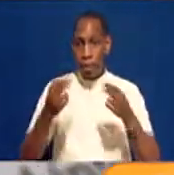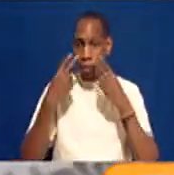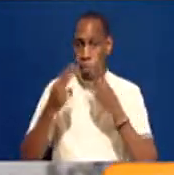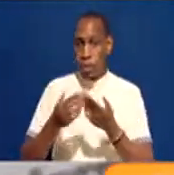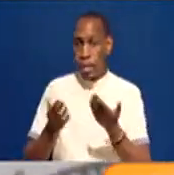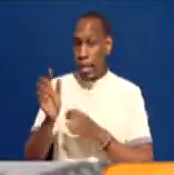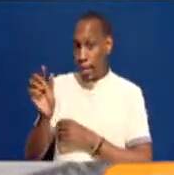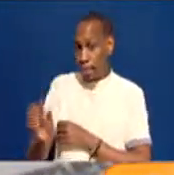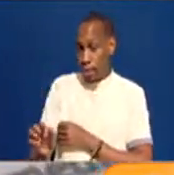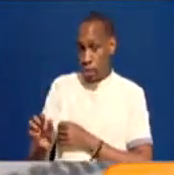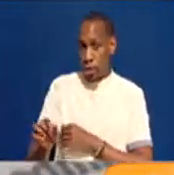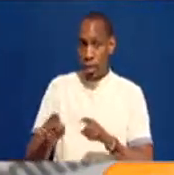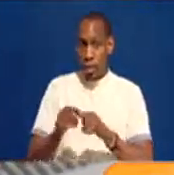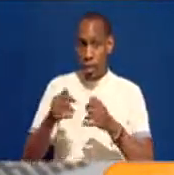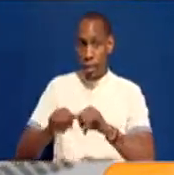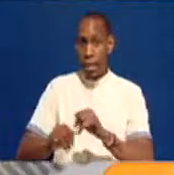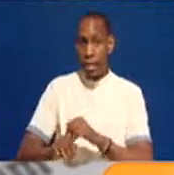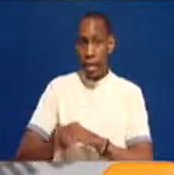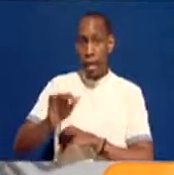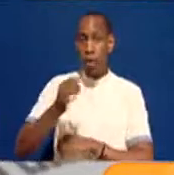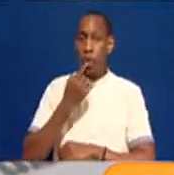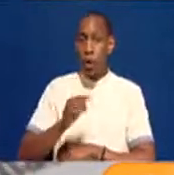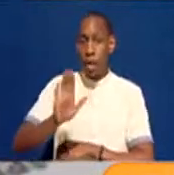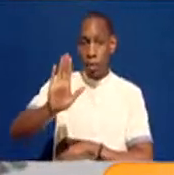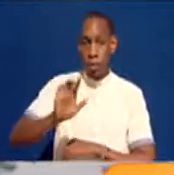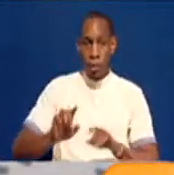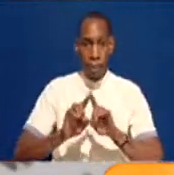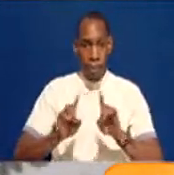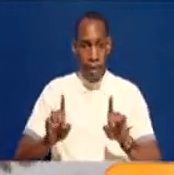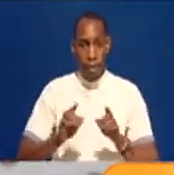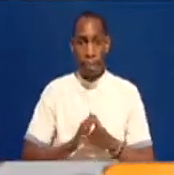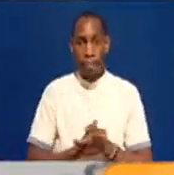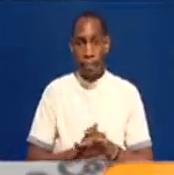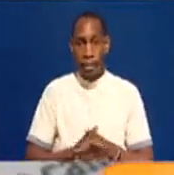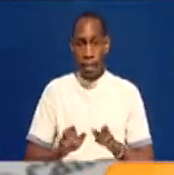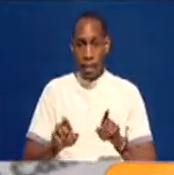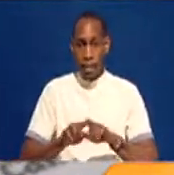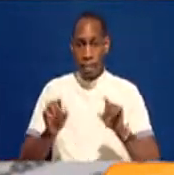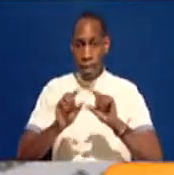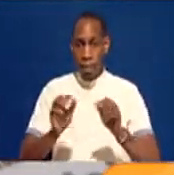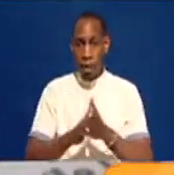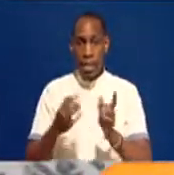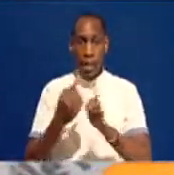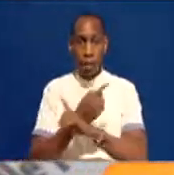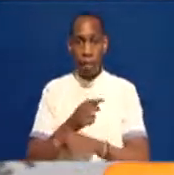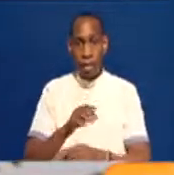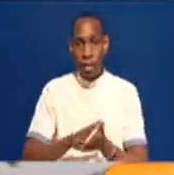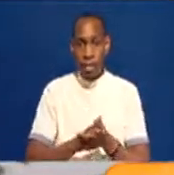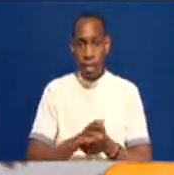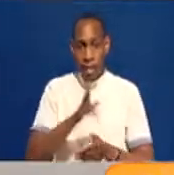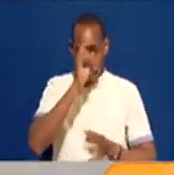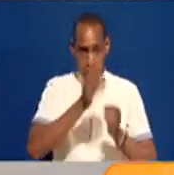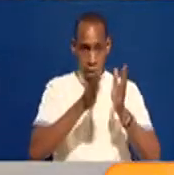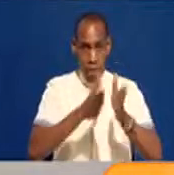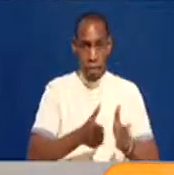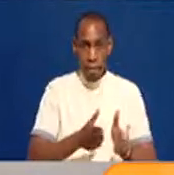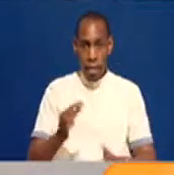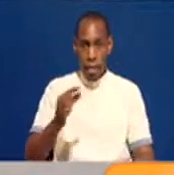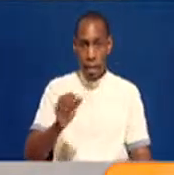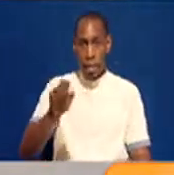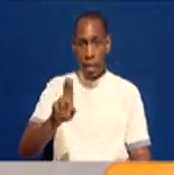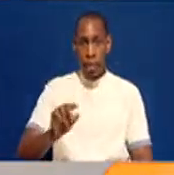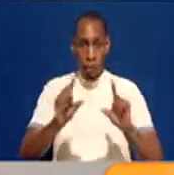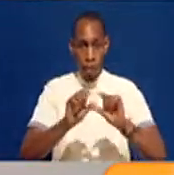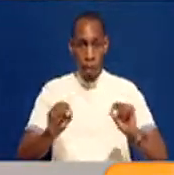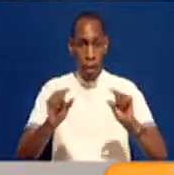mtu yoyote akijaribu kumsimamisha. Madai hayo yanakinzana na yale ya maafisa wa GSU wanaodai